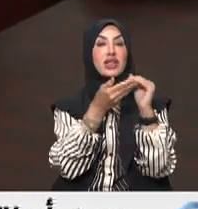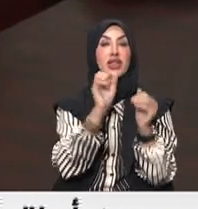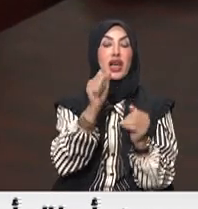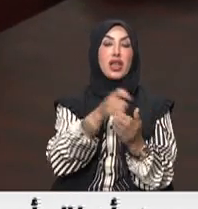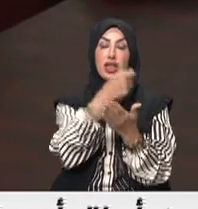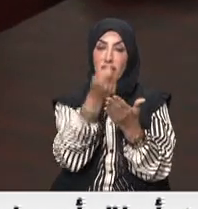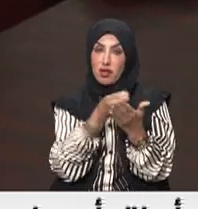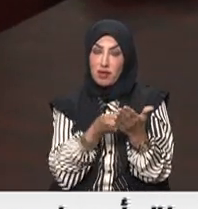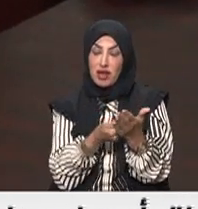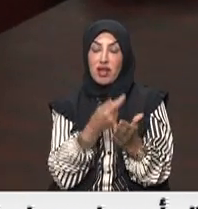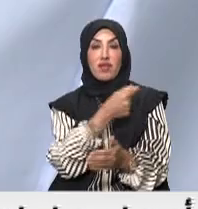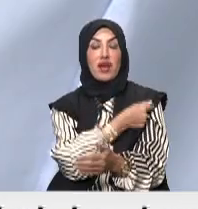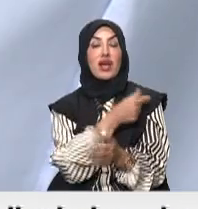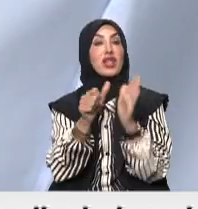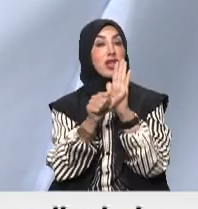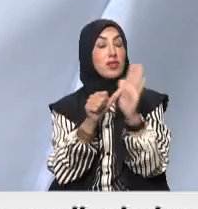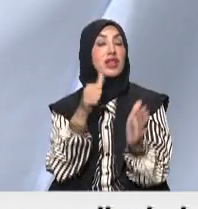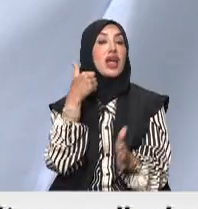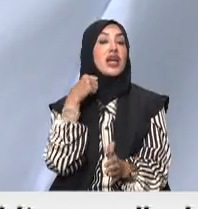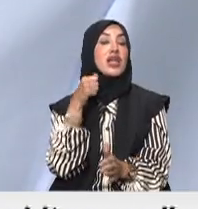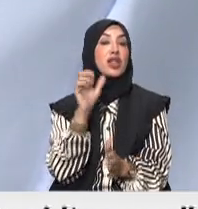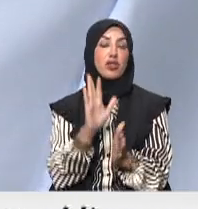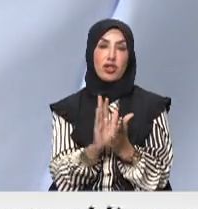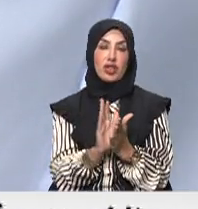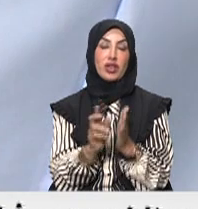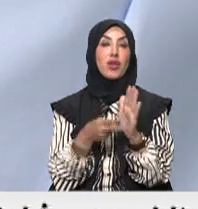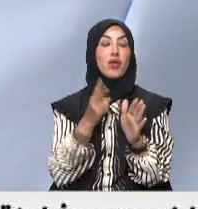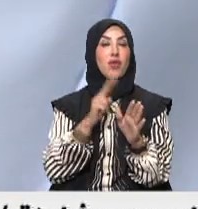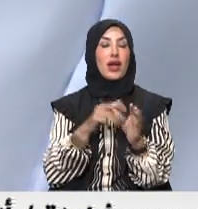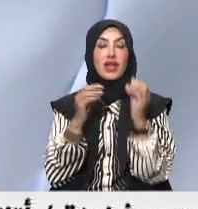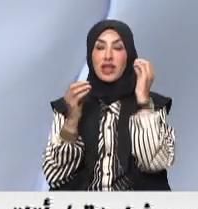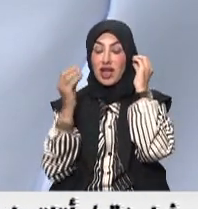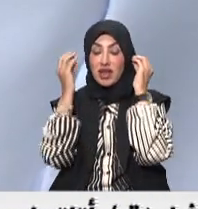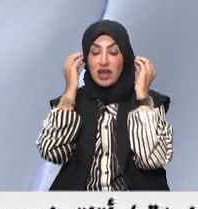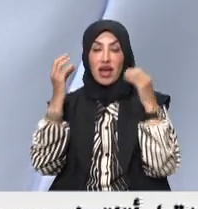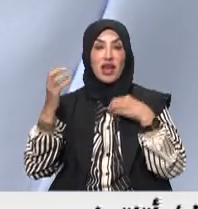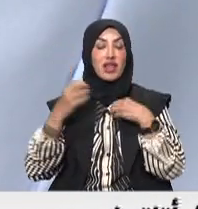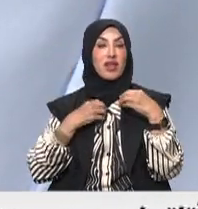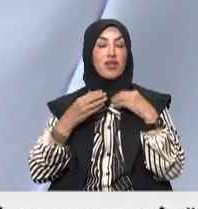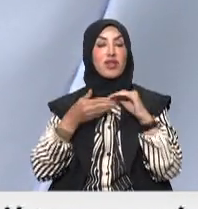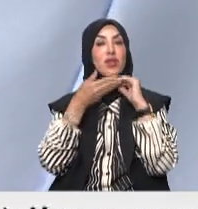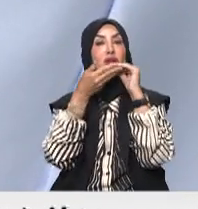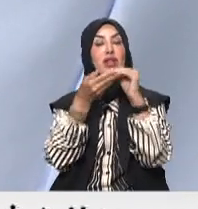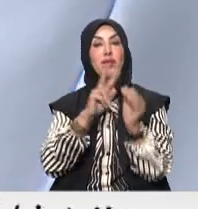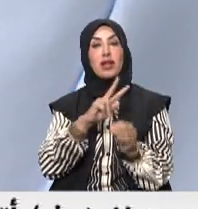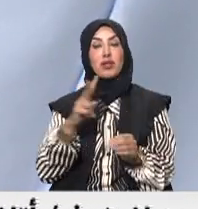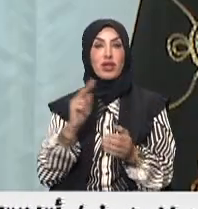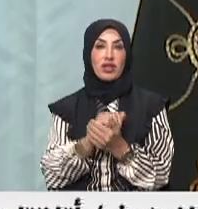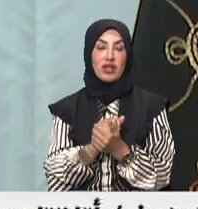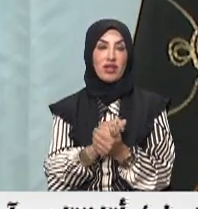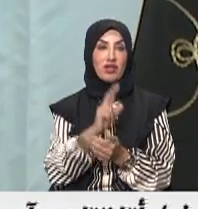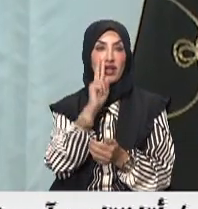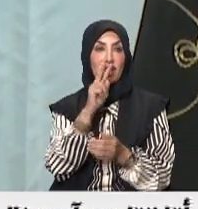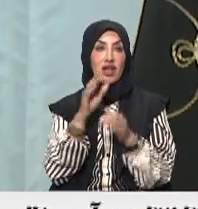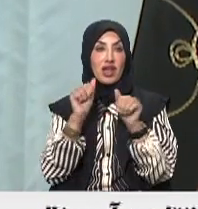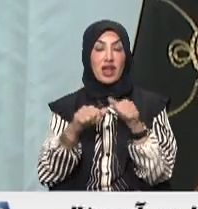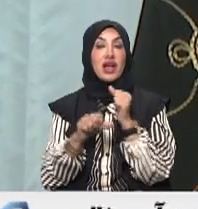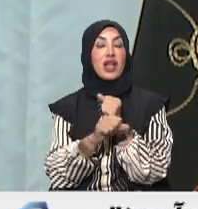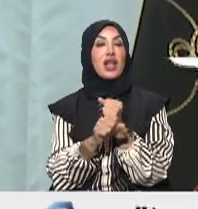الملفات الصحية للطلبة الجدد والفحوصات السريرية وغيرها من الخدمات. المفروض أن